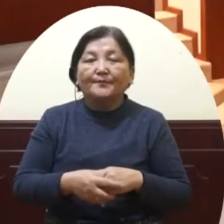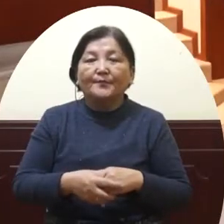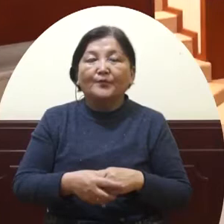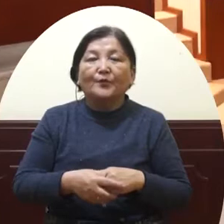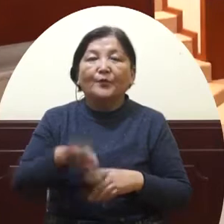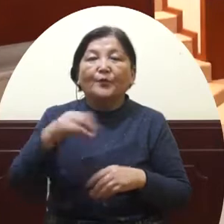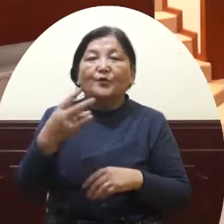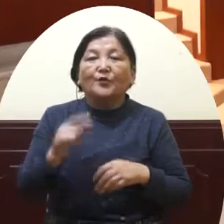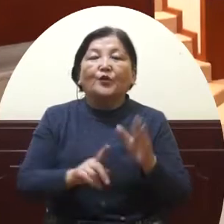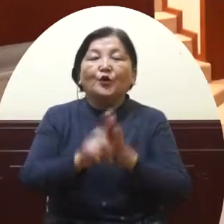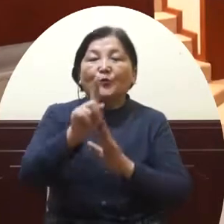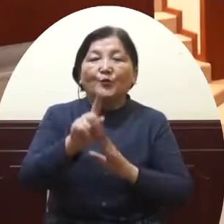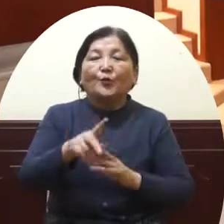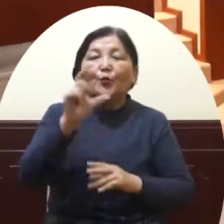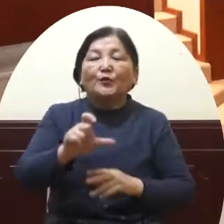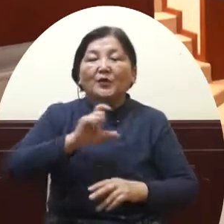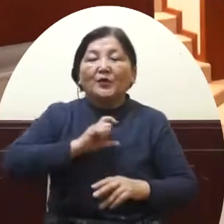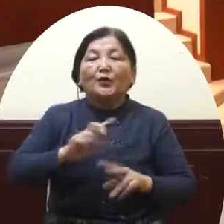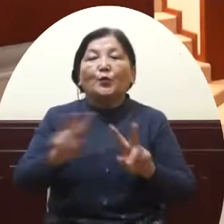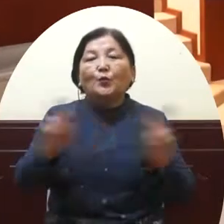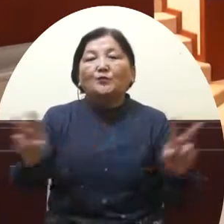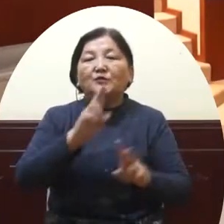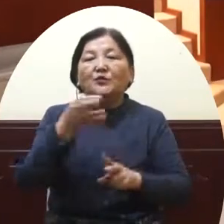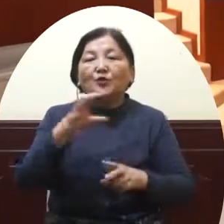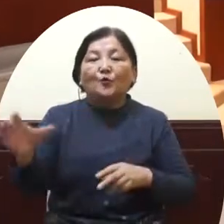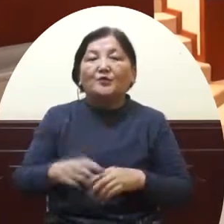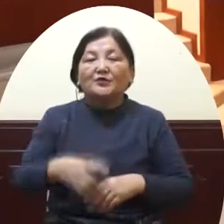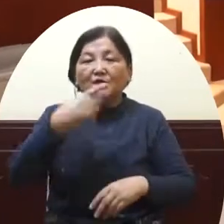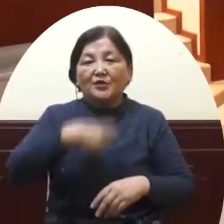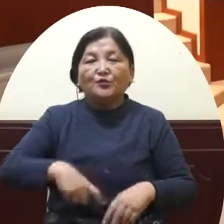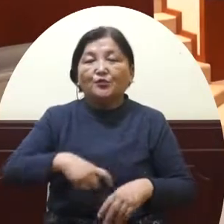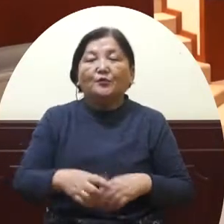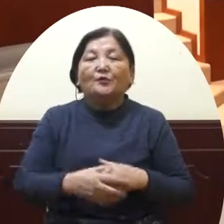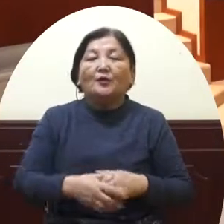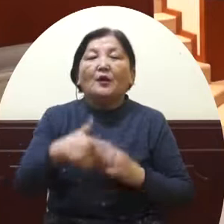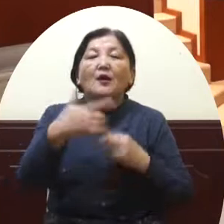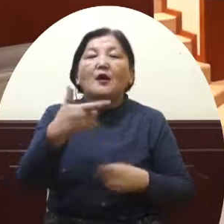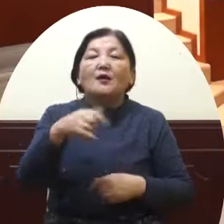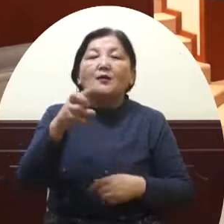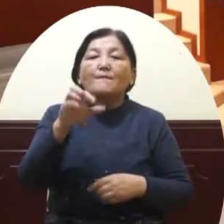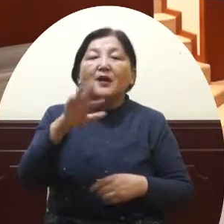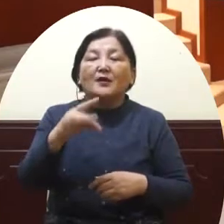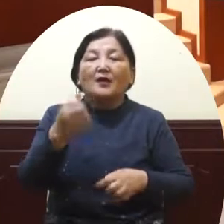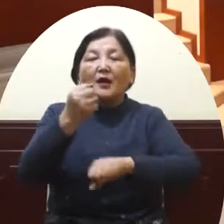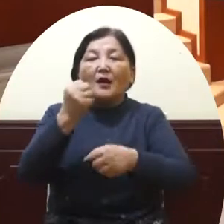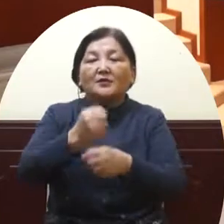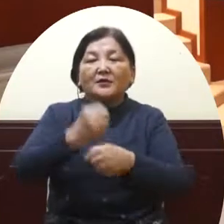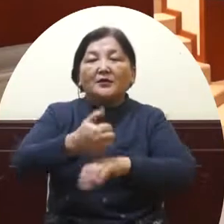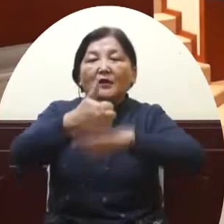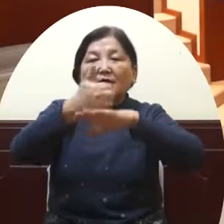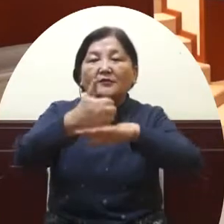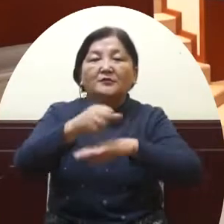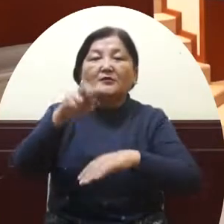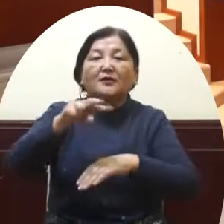Юуны өмнө хүний эрхийн үндэсний комисс ноён гишүүн, комиссийн гишүүн Гамбаяр, ажлын албаны дарга Алтан Гэрэл